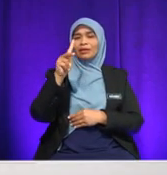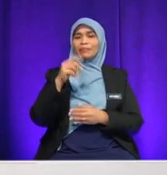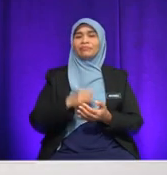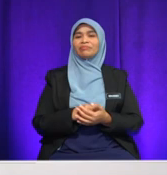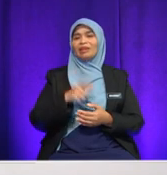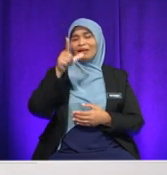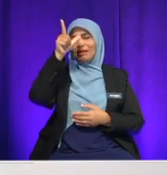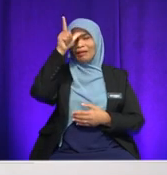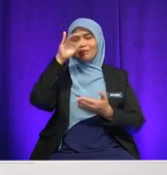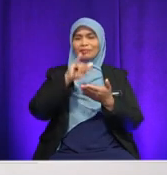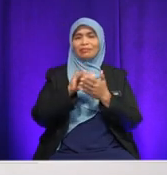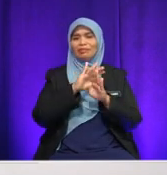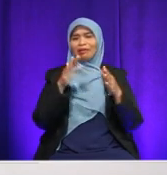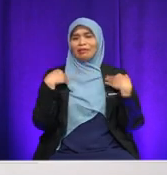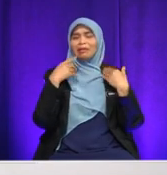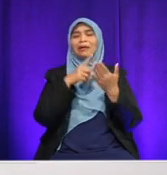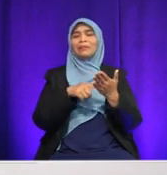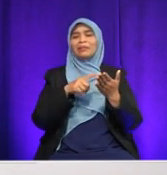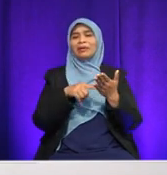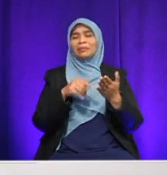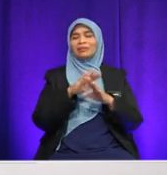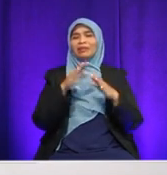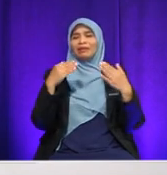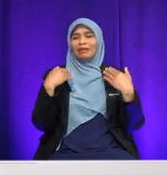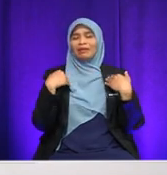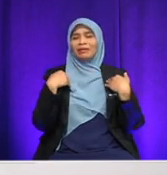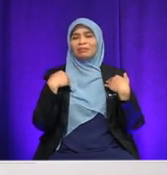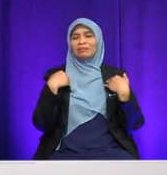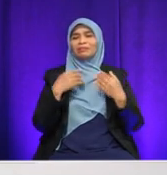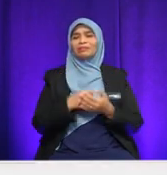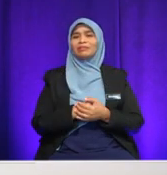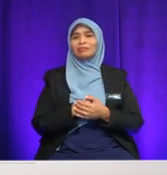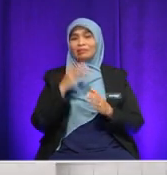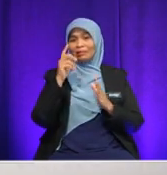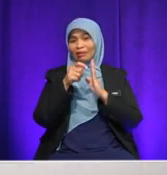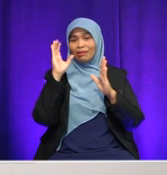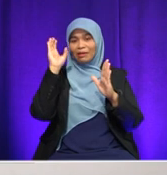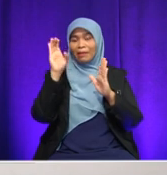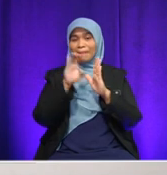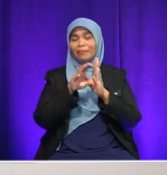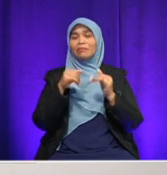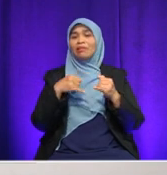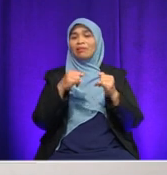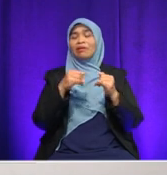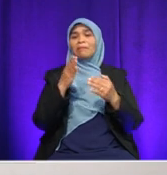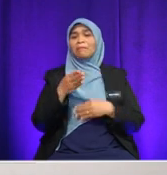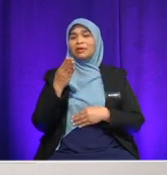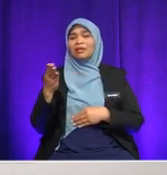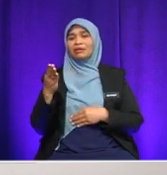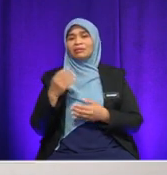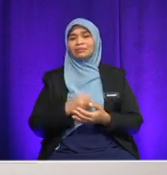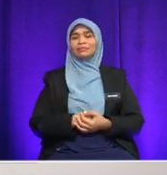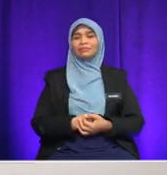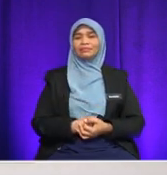ada apa-apa. Tidak wujud, hanya kepura-puraan. Tergambar melalui benda-benda mati.